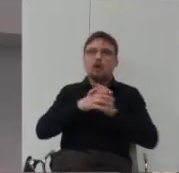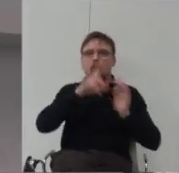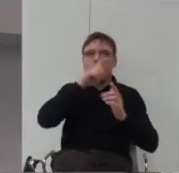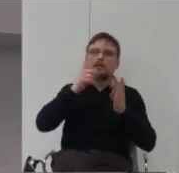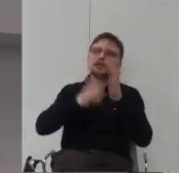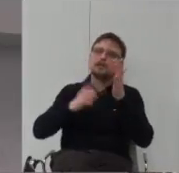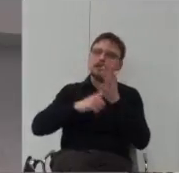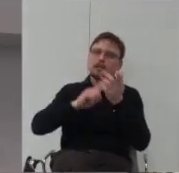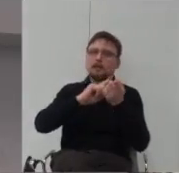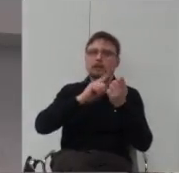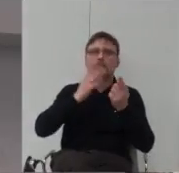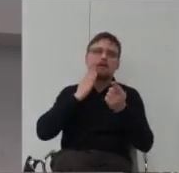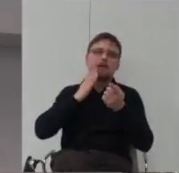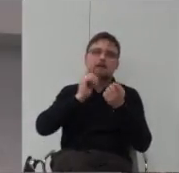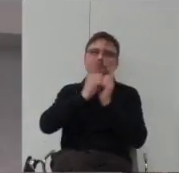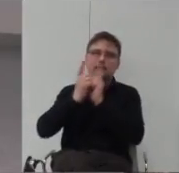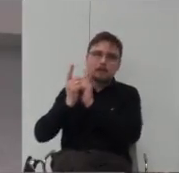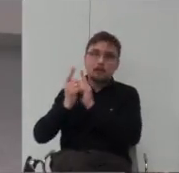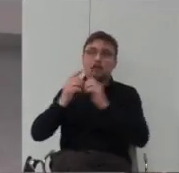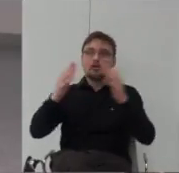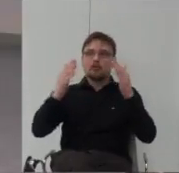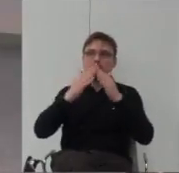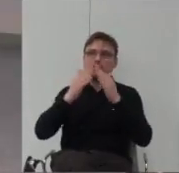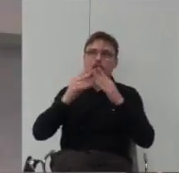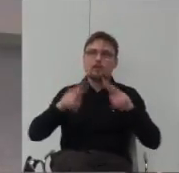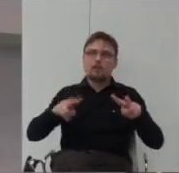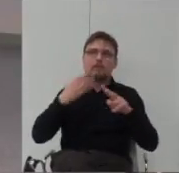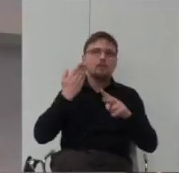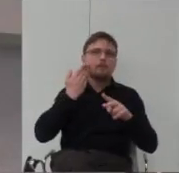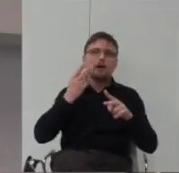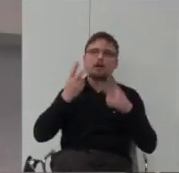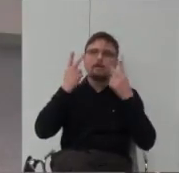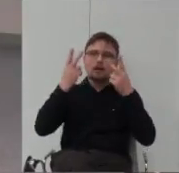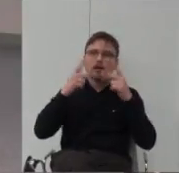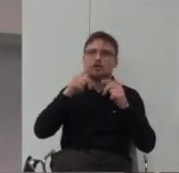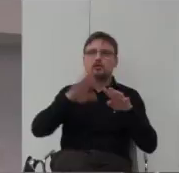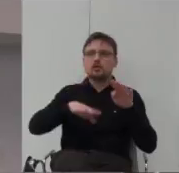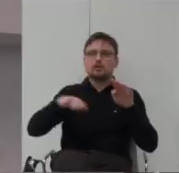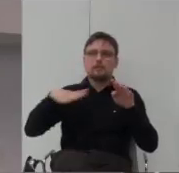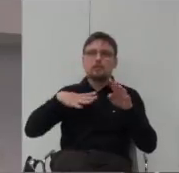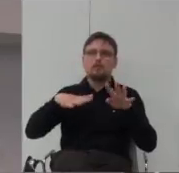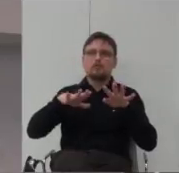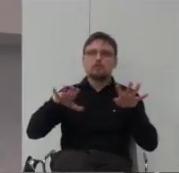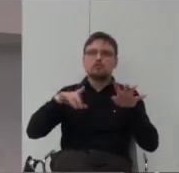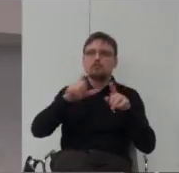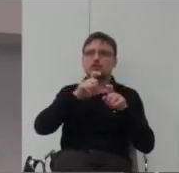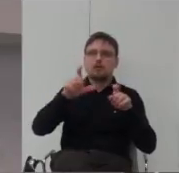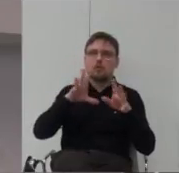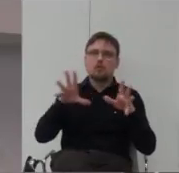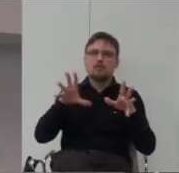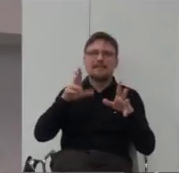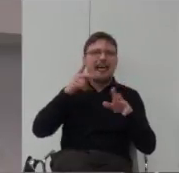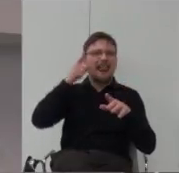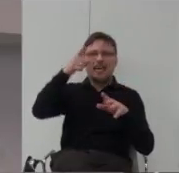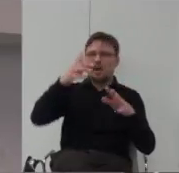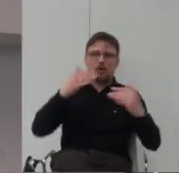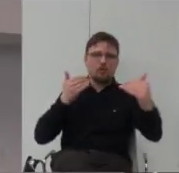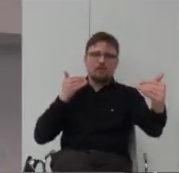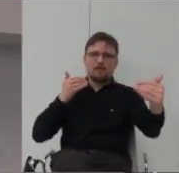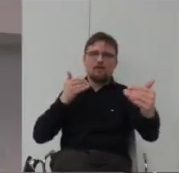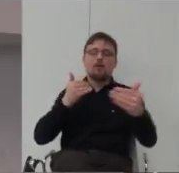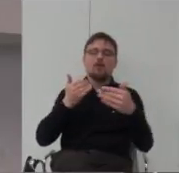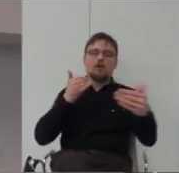grupy przyjaciół i dalekiej rodziny. Ludzie bardzo często się przeprowadzali, instytucja domu rodzinnego miała bardzo nikłe